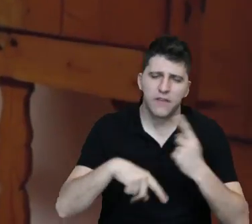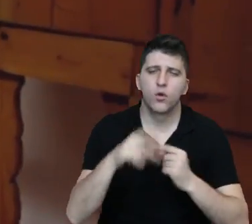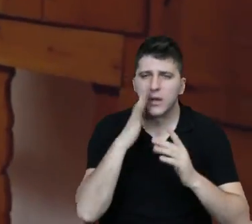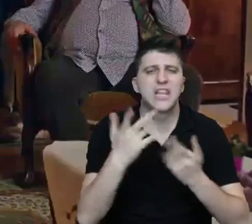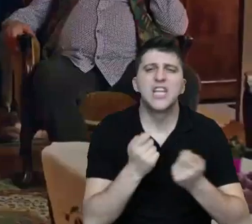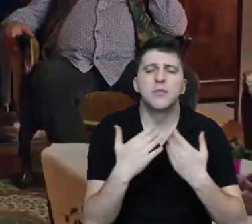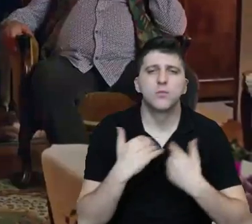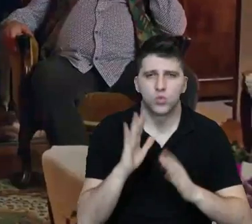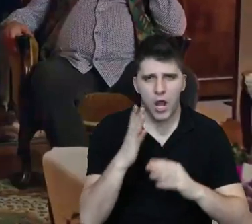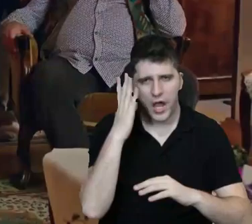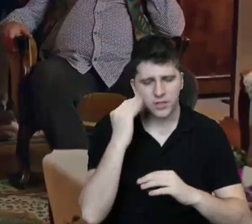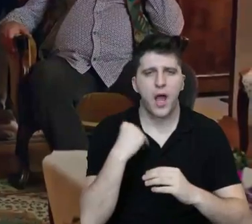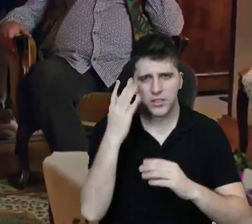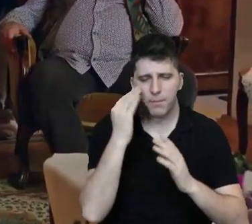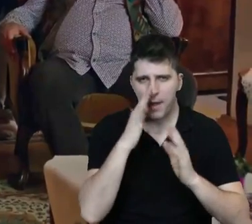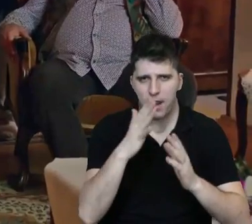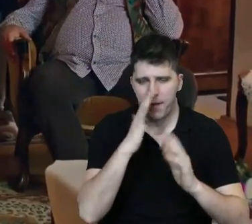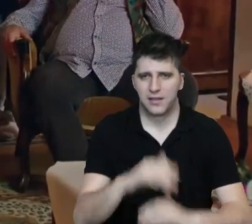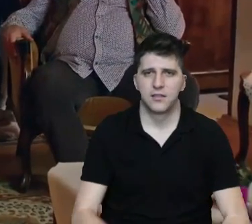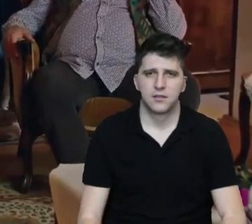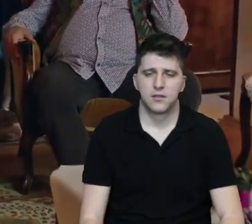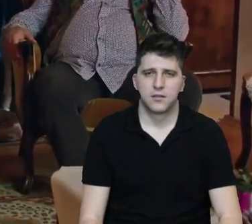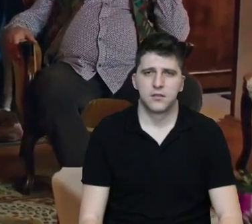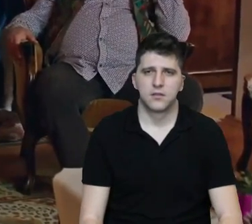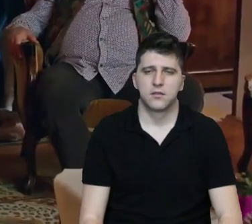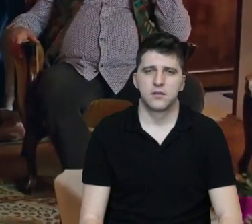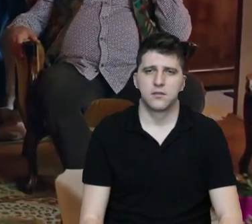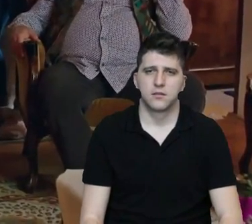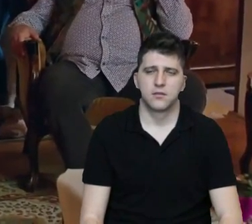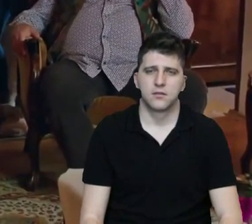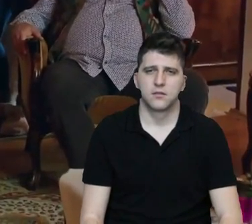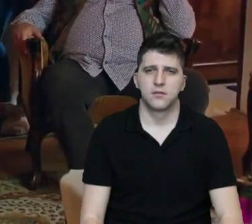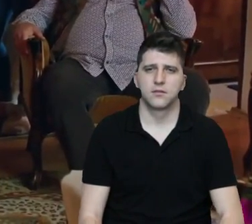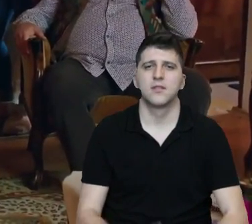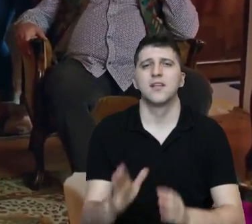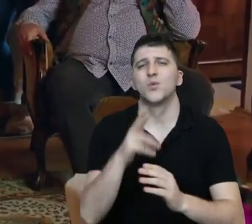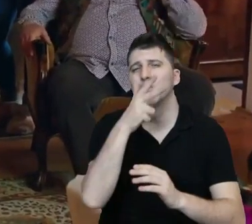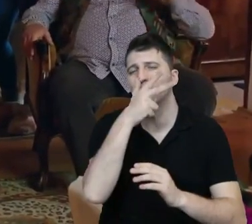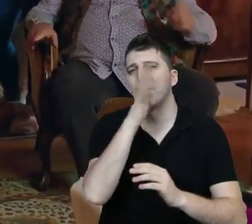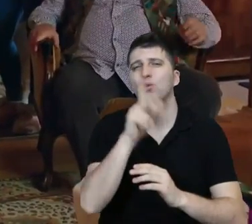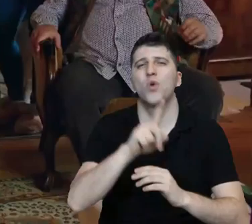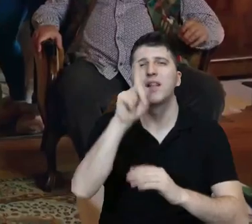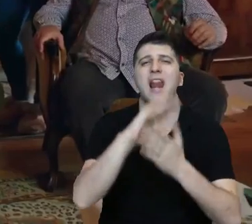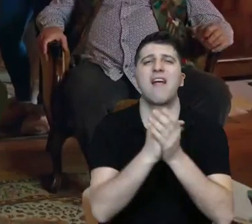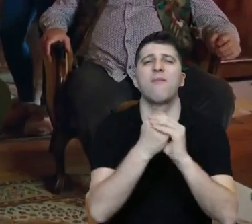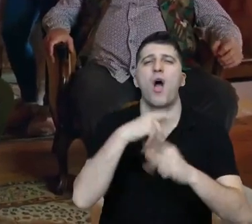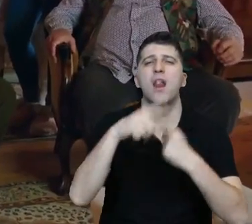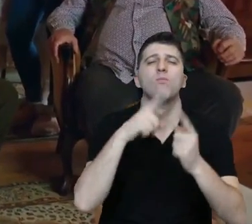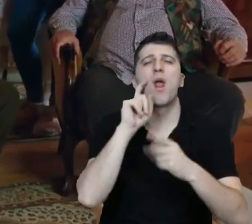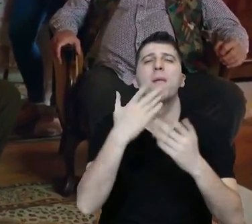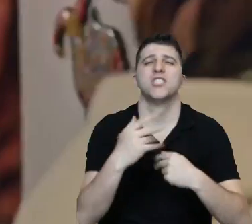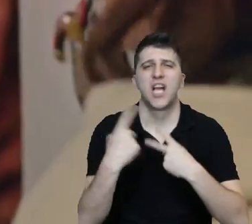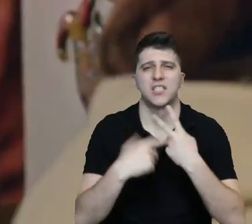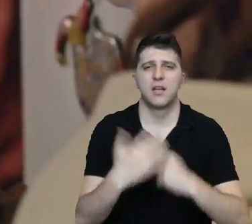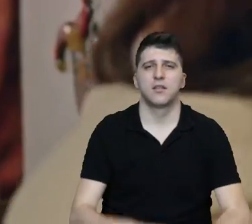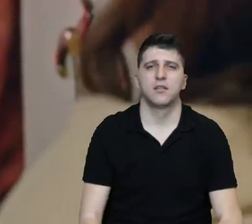iş çevireceğim? Dur ben anlayacağım onu. Anlayacağım. Sen bekle. Alt kata indiler. Ay kusura bakmayın. Yukarıda lavabo aramış da bulamamış